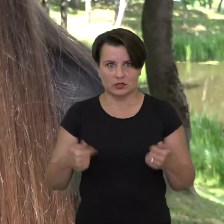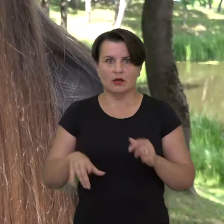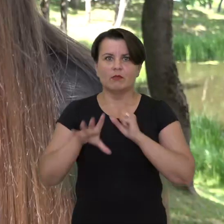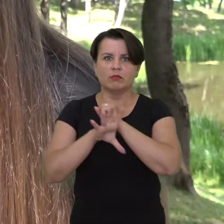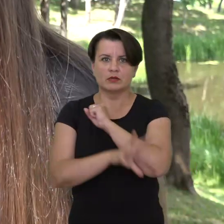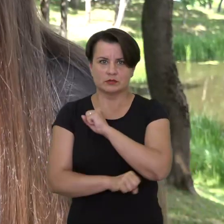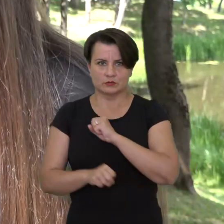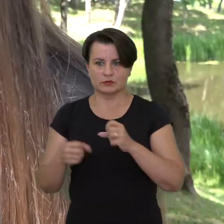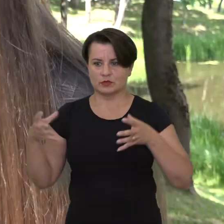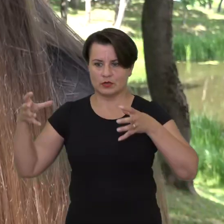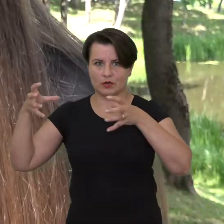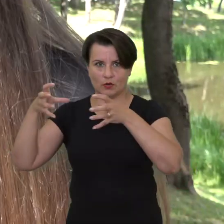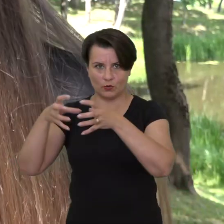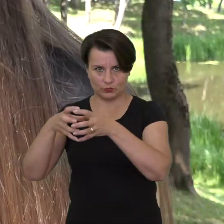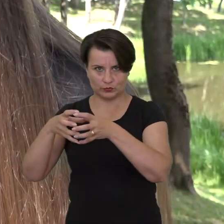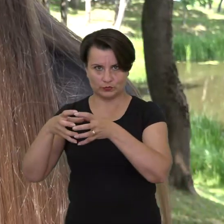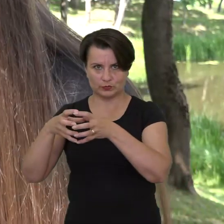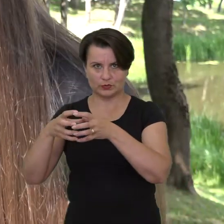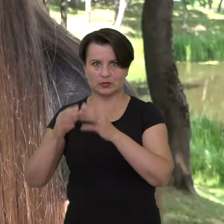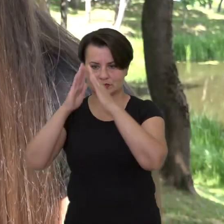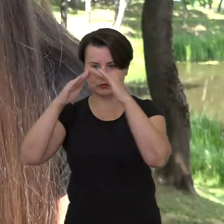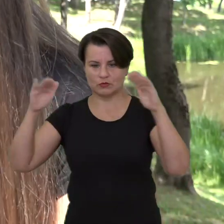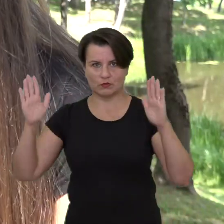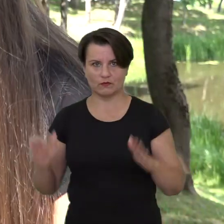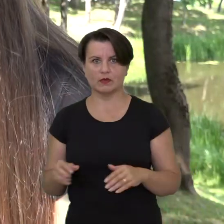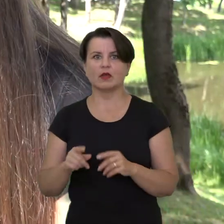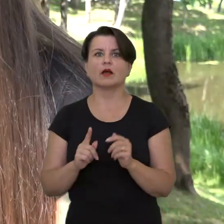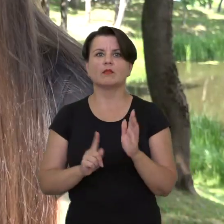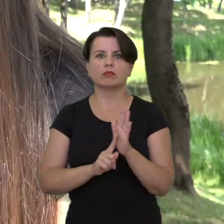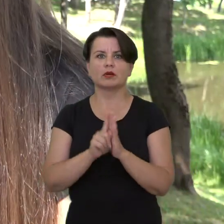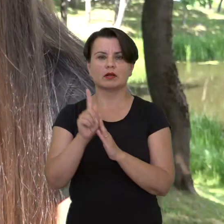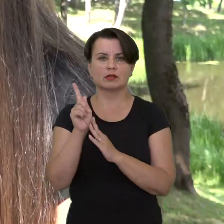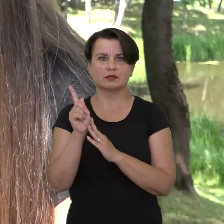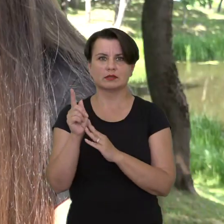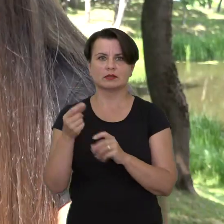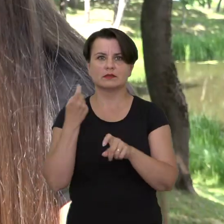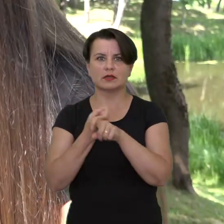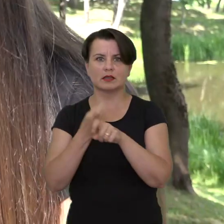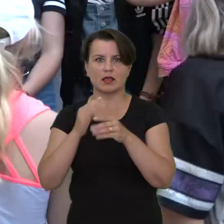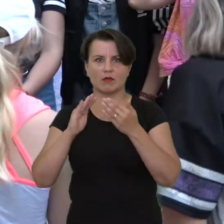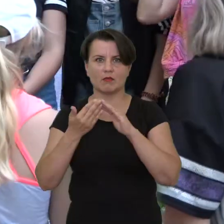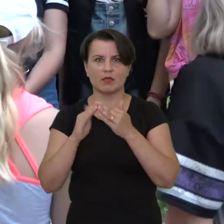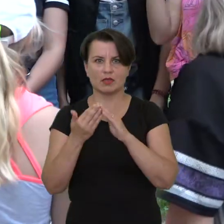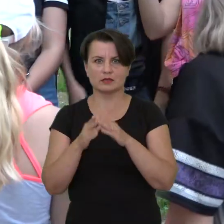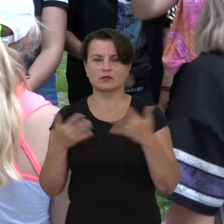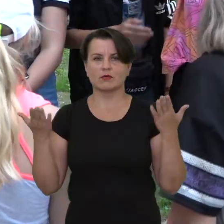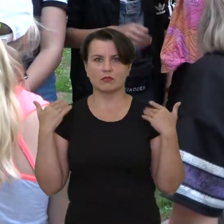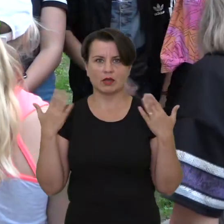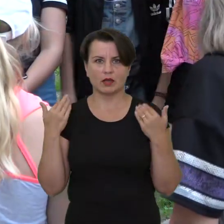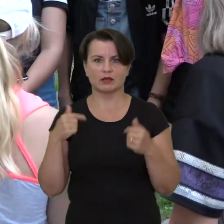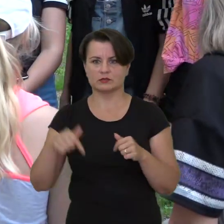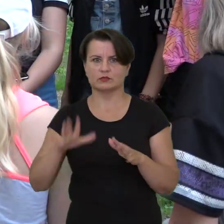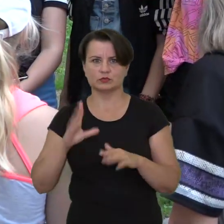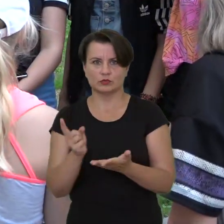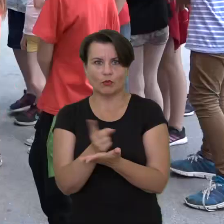pasitinkame jau paskutinę šio projekto grupę. Būtent stovyklautojų grupė, tai pradėsim šiandieną veiklas būtent Kėdainių miesto parke,